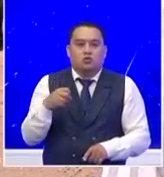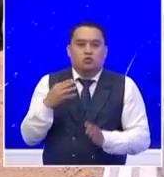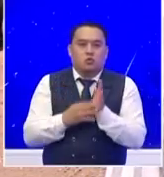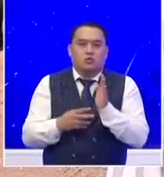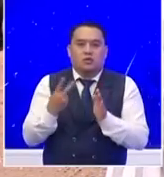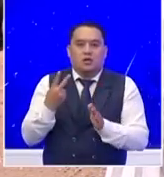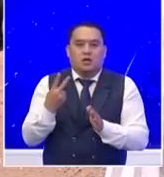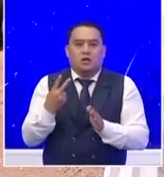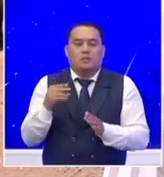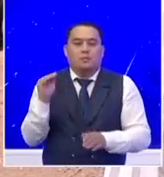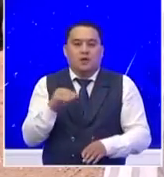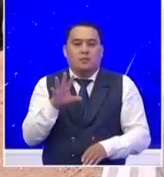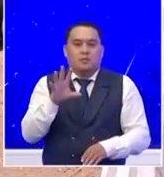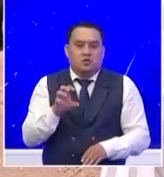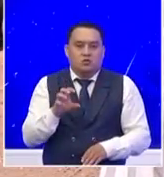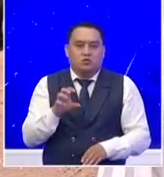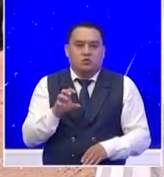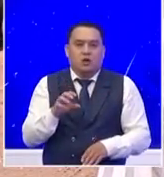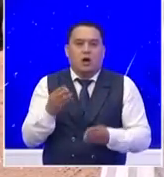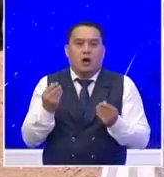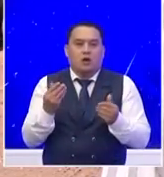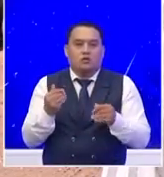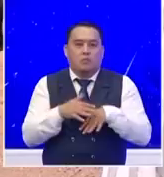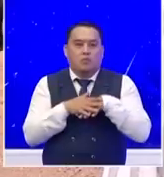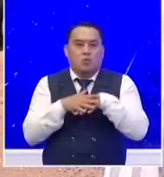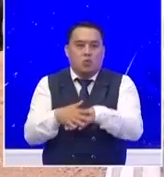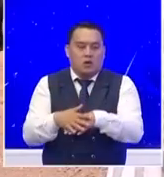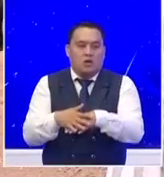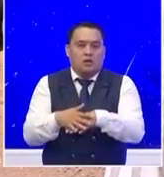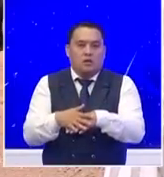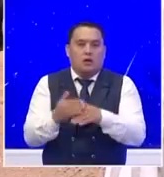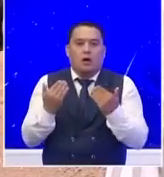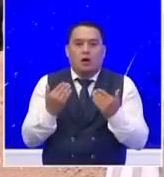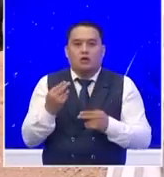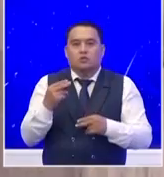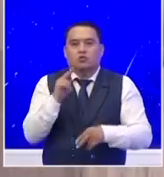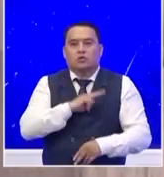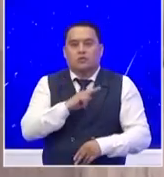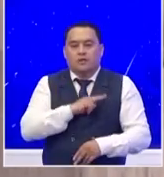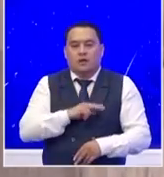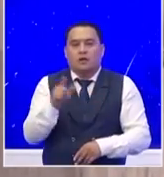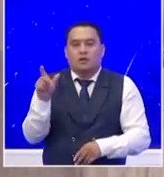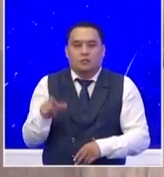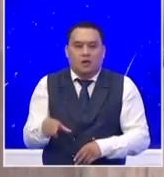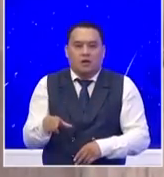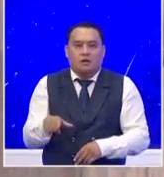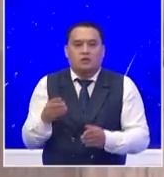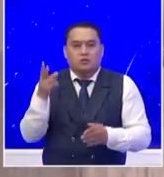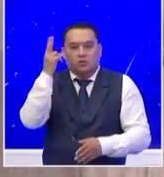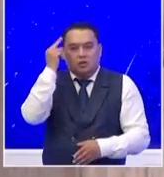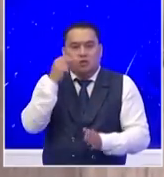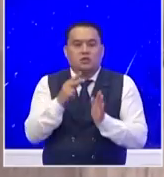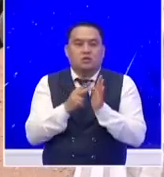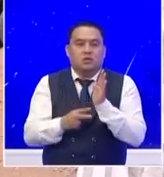192 500 сол ақша бөлінген. Қазір бізде құрылыста істеп атқан адамдардың саны